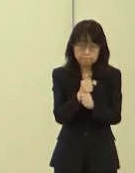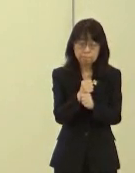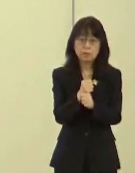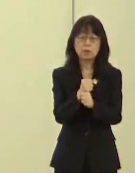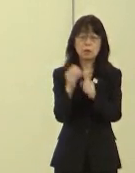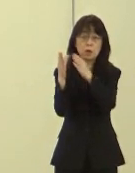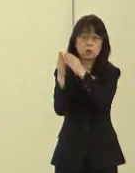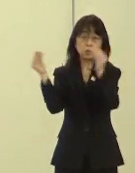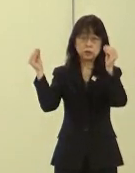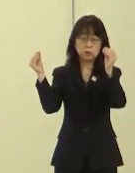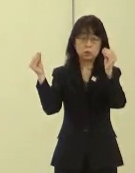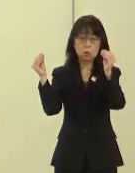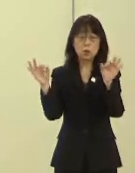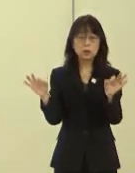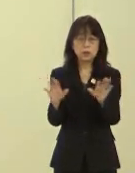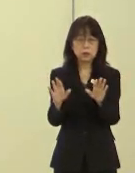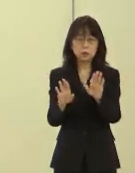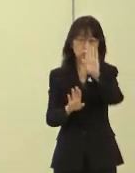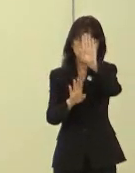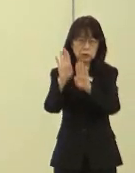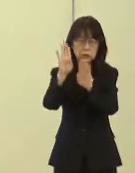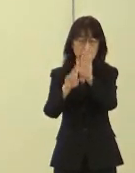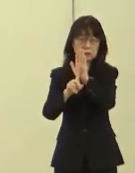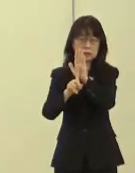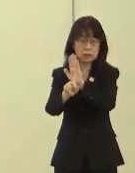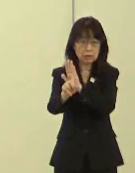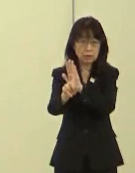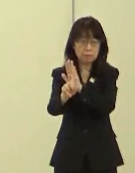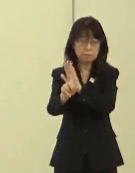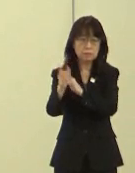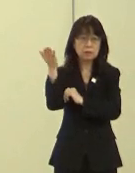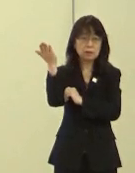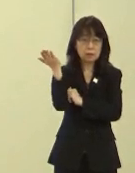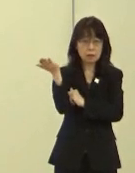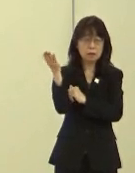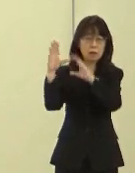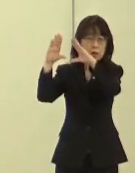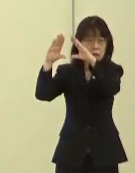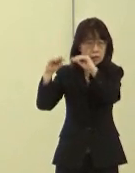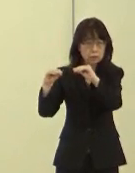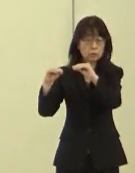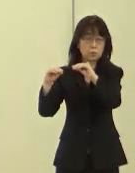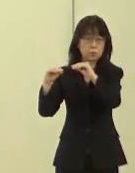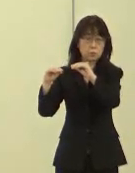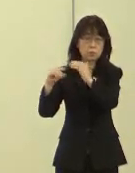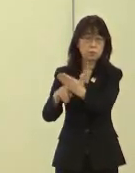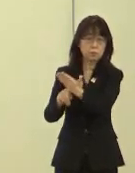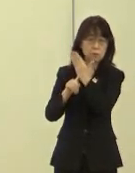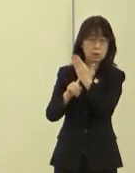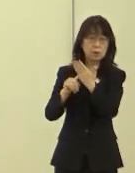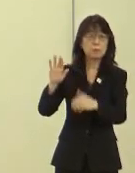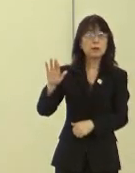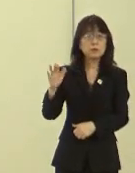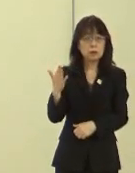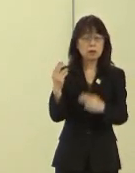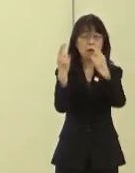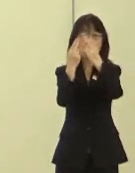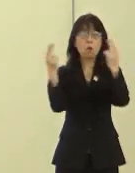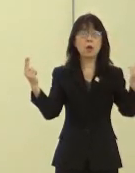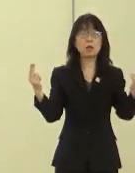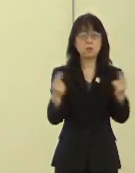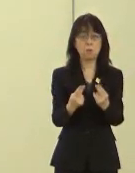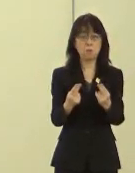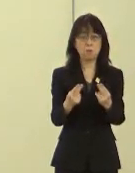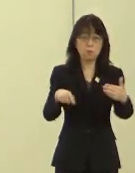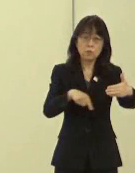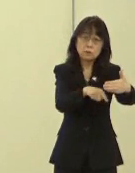国の緊急事態宣言そのものが解除という状況になってございますけれども、北海道におきまし